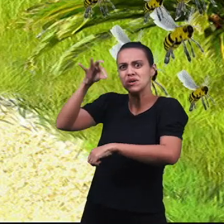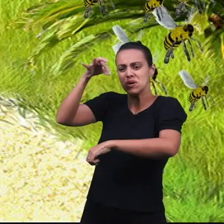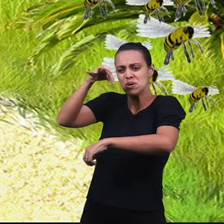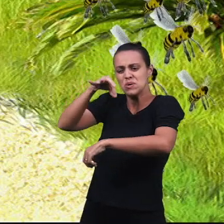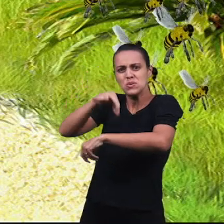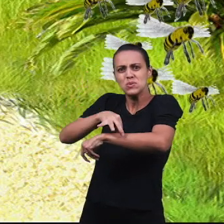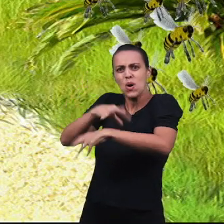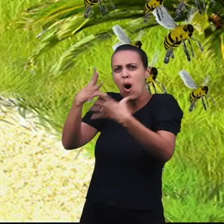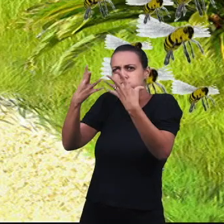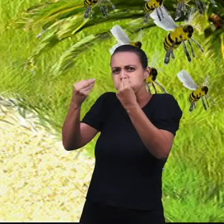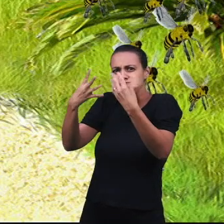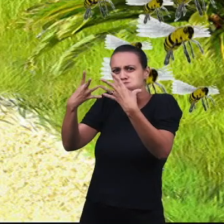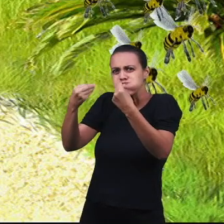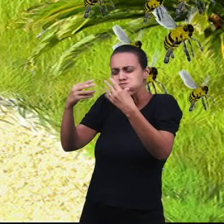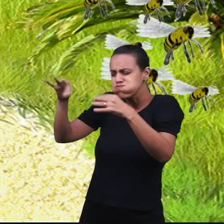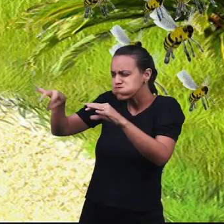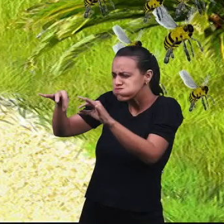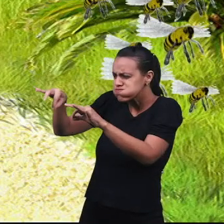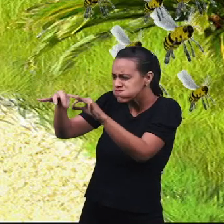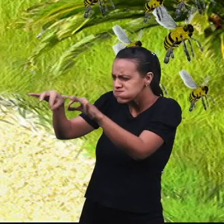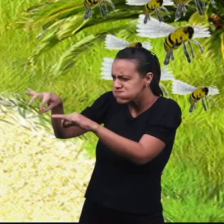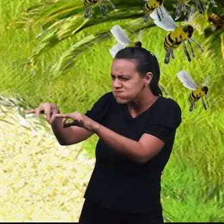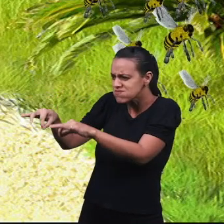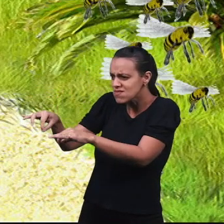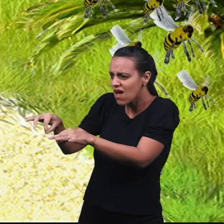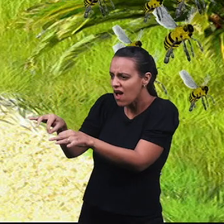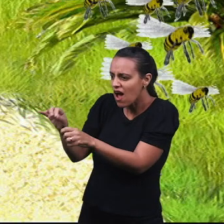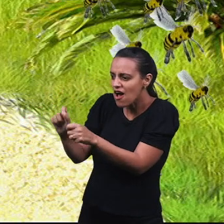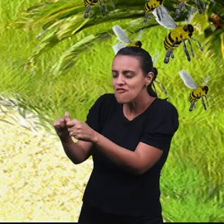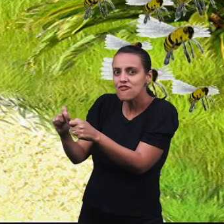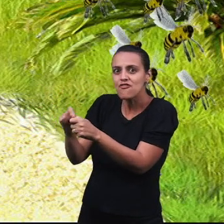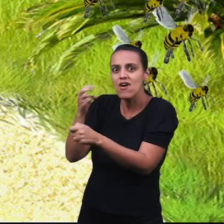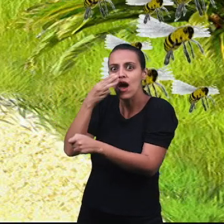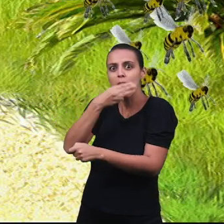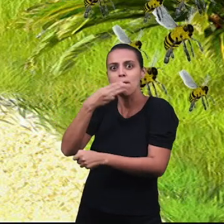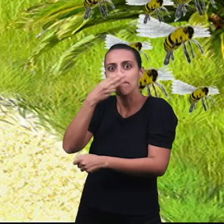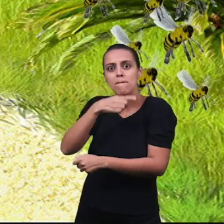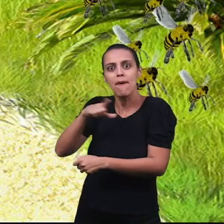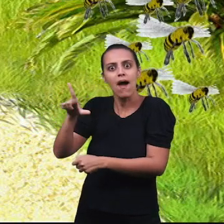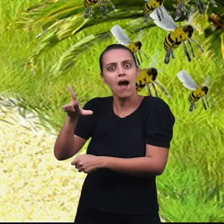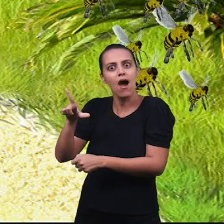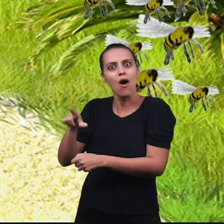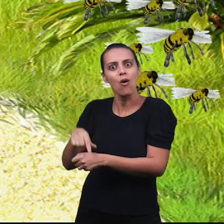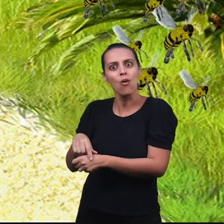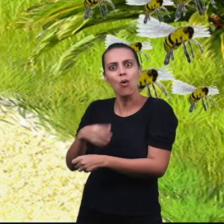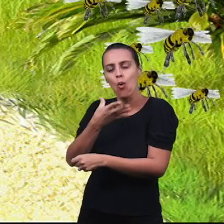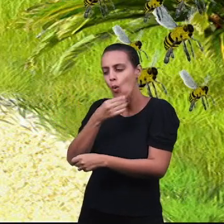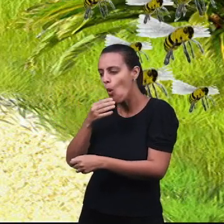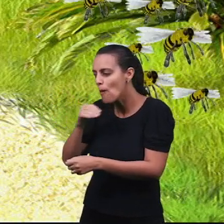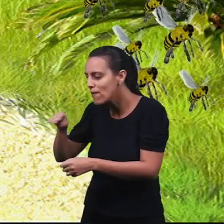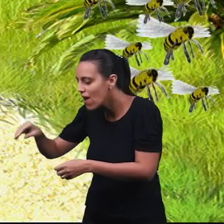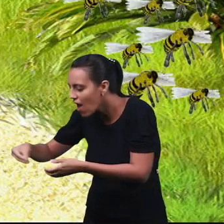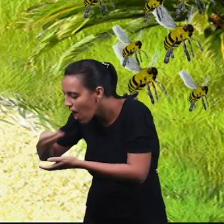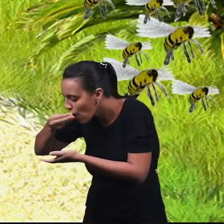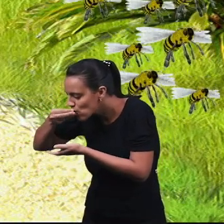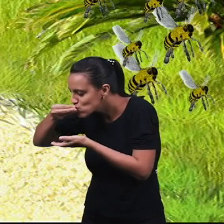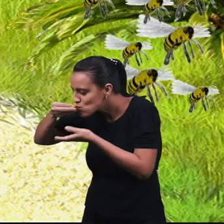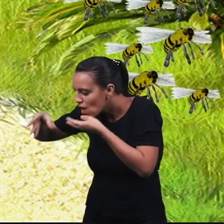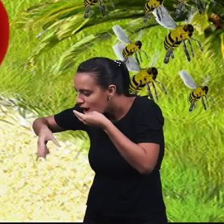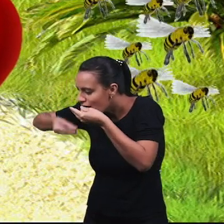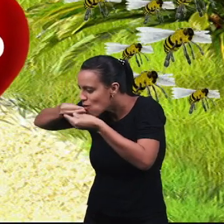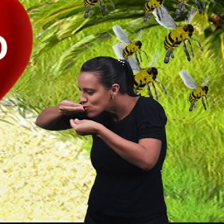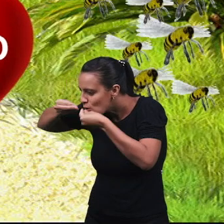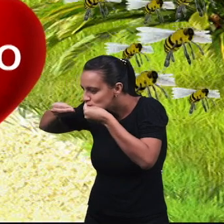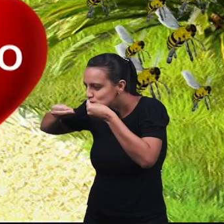ruche d'abeilles. Et elles ont produit du miel. Et Samson a mangé de ce